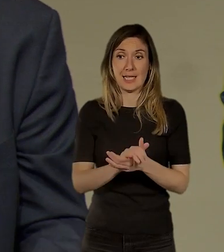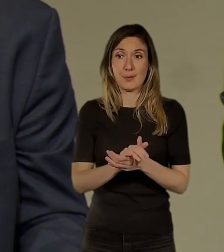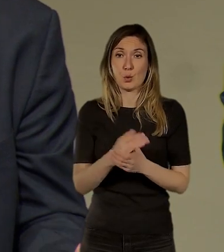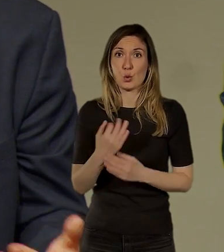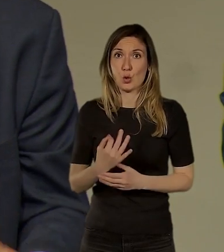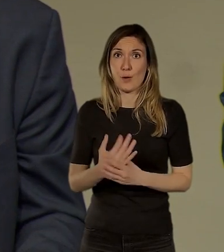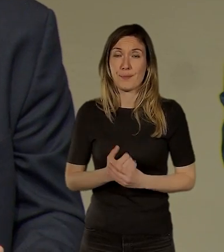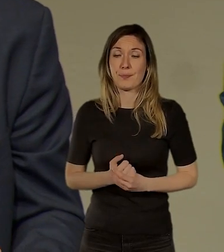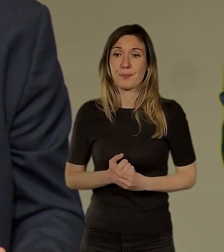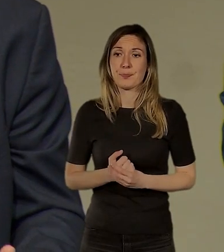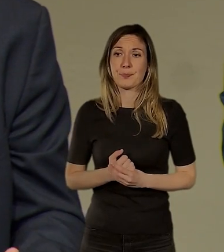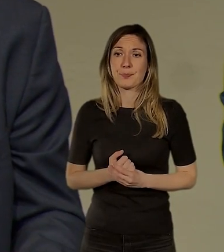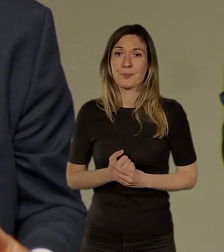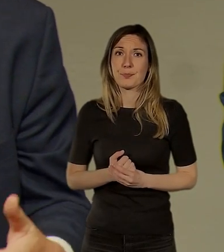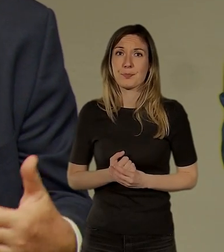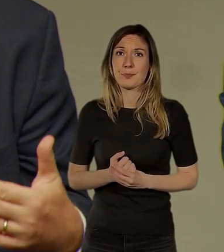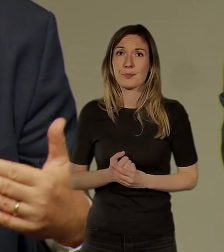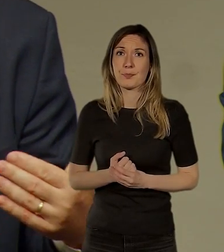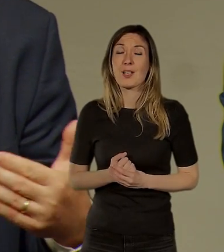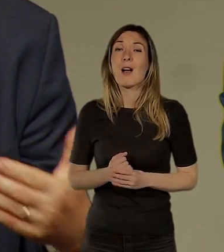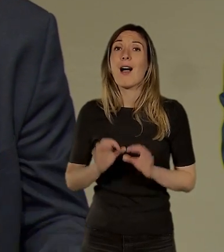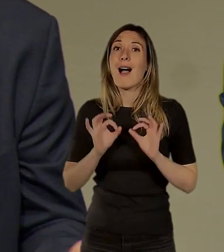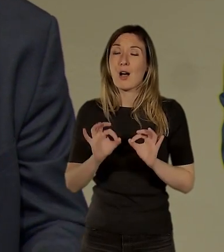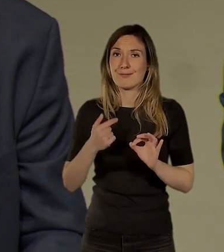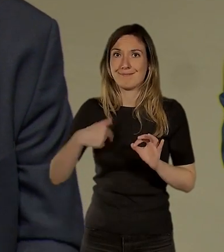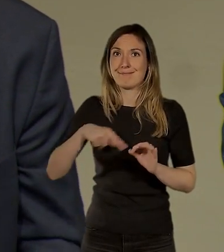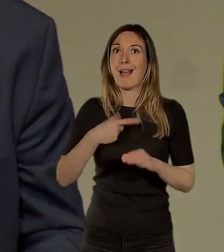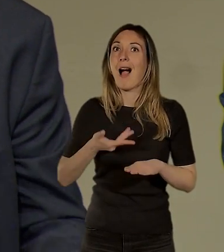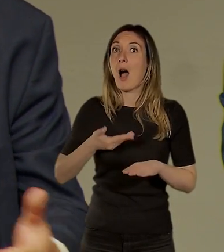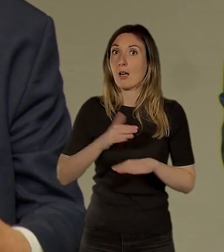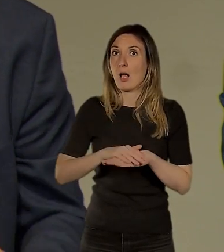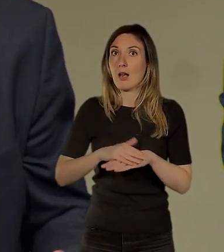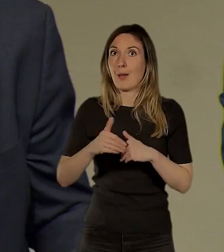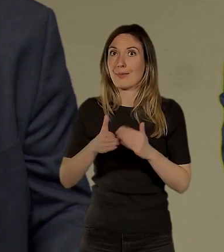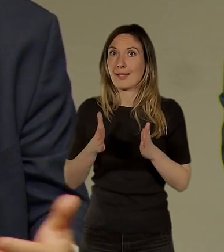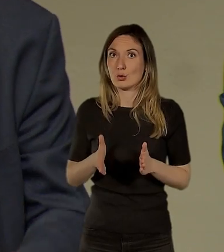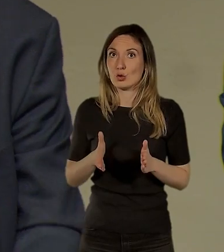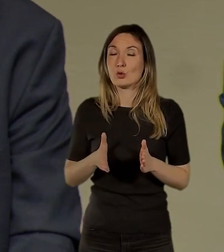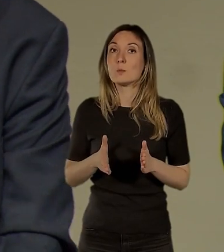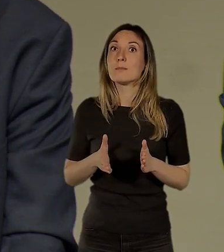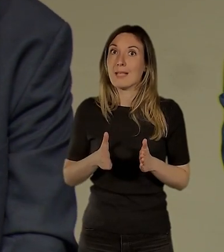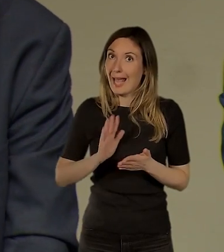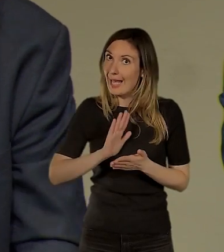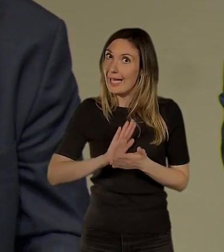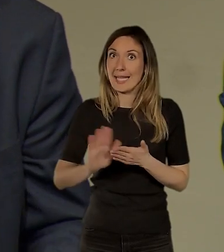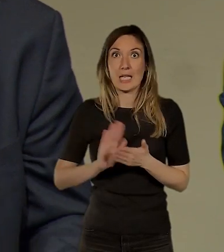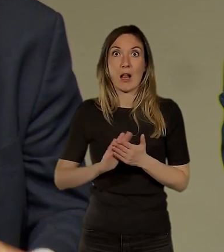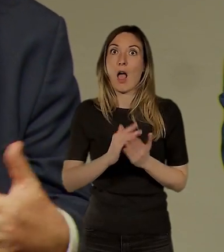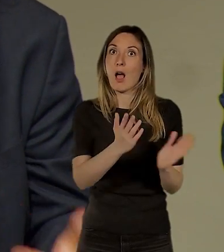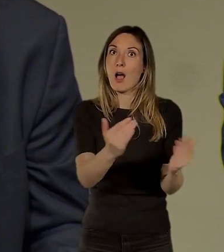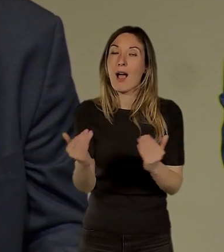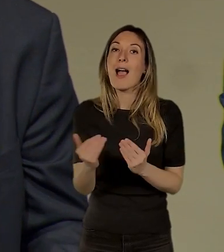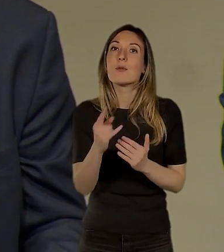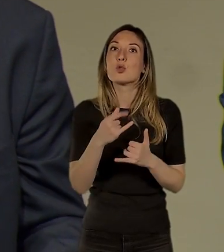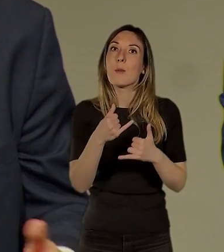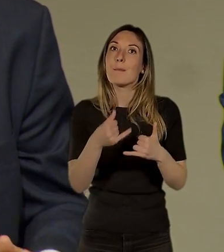co máme úkol z té rady, že prostě urychleně dáme dohromady lidi z těch městských částí. Oni